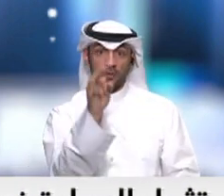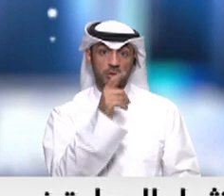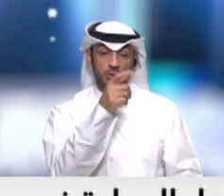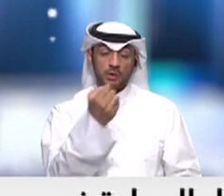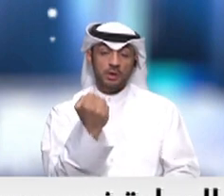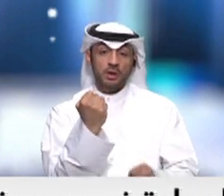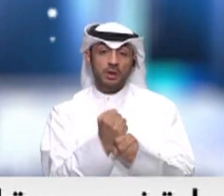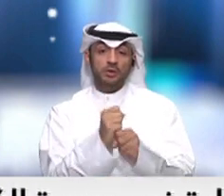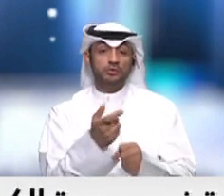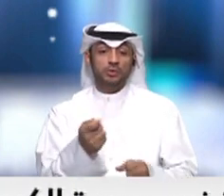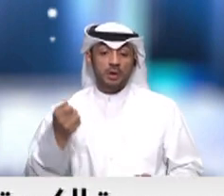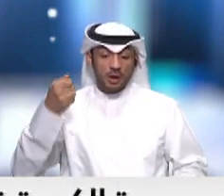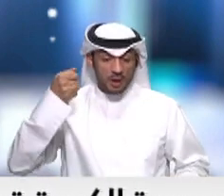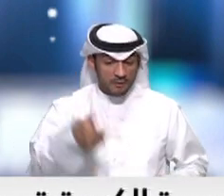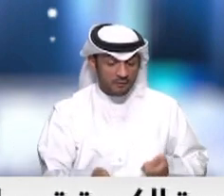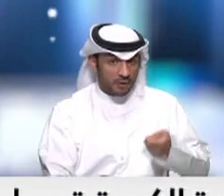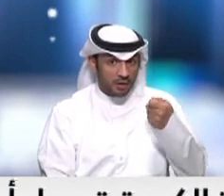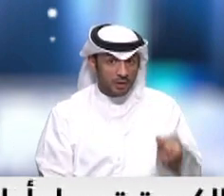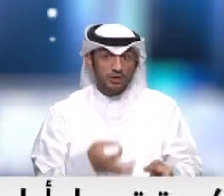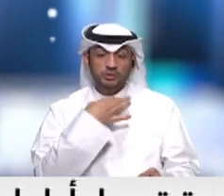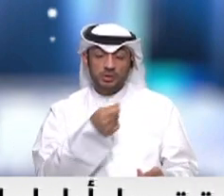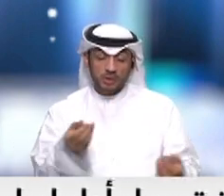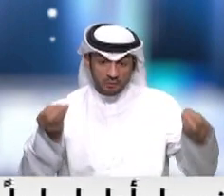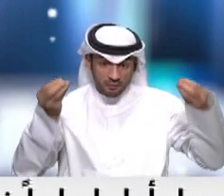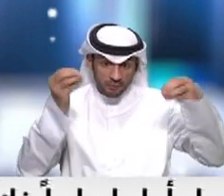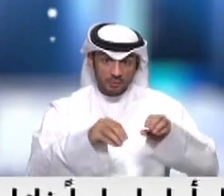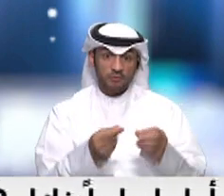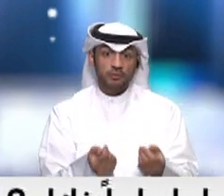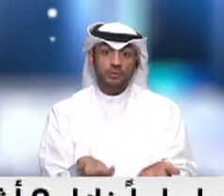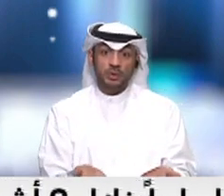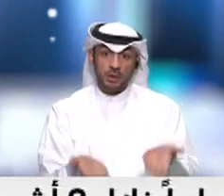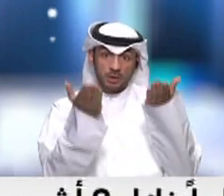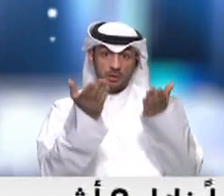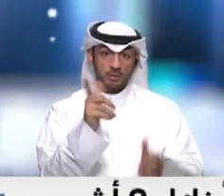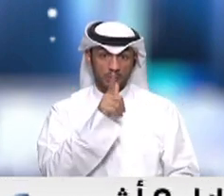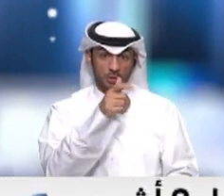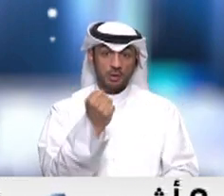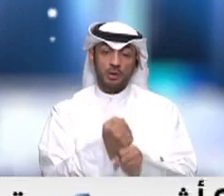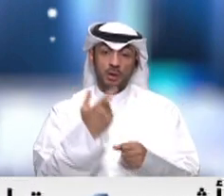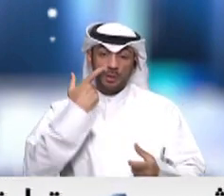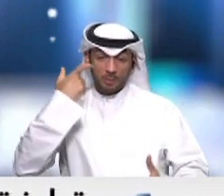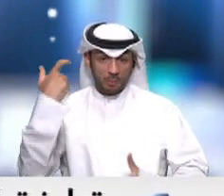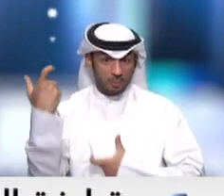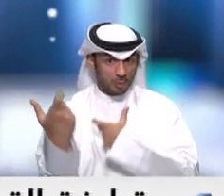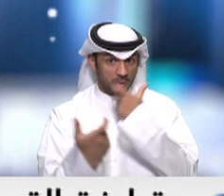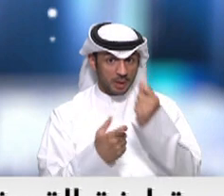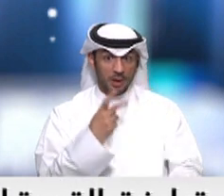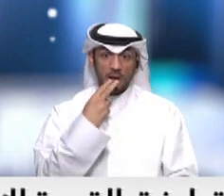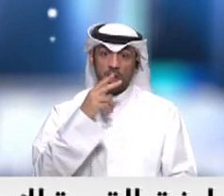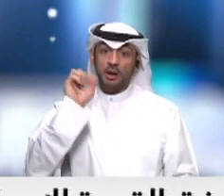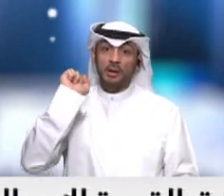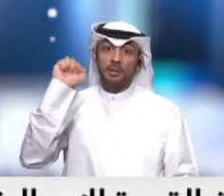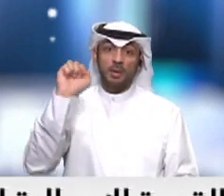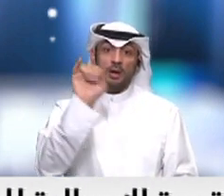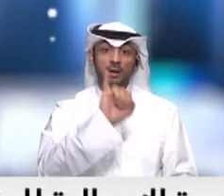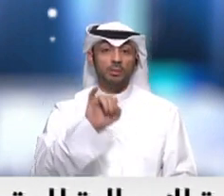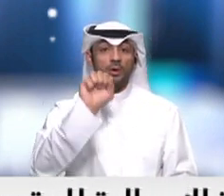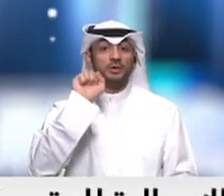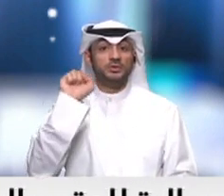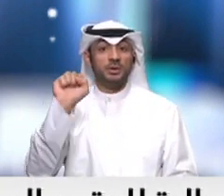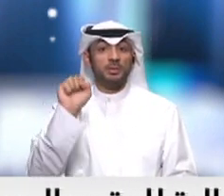الإيرادات غير النفطية للدولة. وتناول الاجتماع متابعة قرارات مجلس إدارة المؤسسة